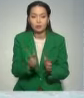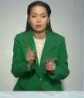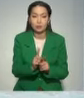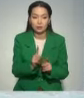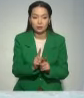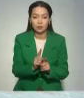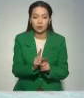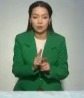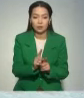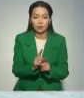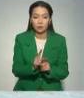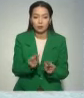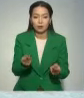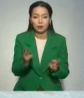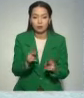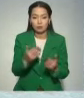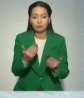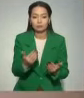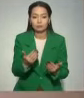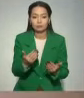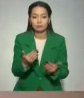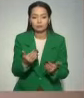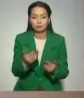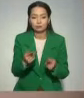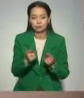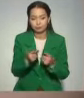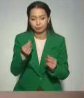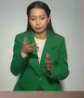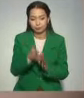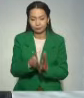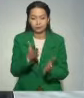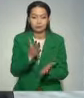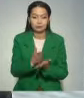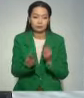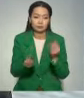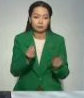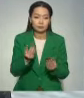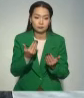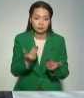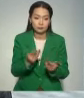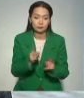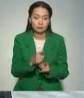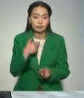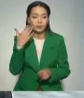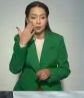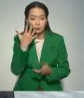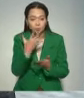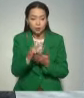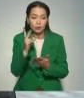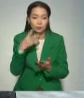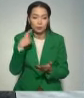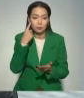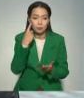принципе все траты основные уходят Вот эти нужды Я живу как бы от зарплаты своей квартире конечно мечтаю и понимаю